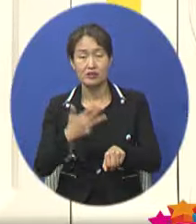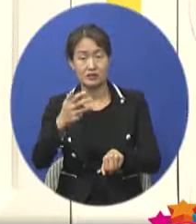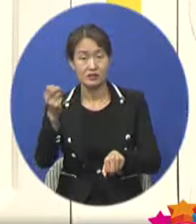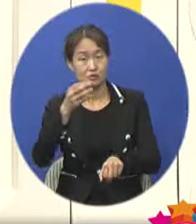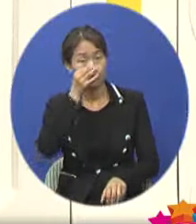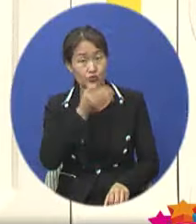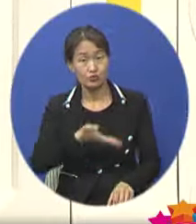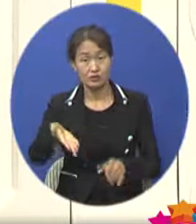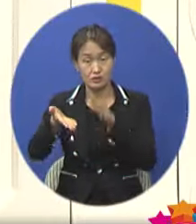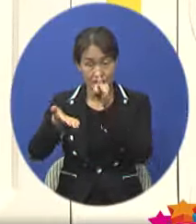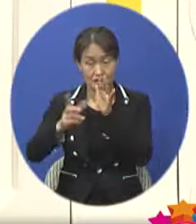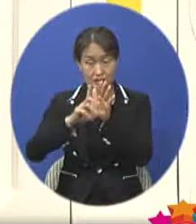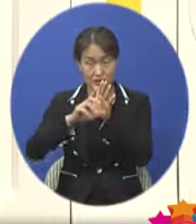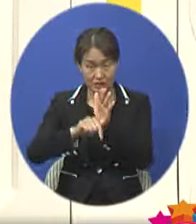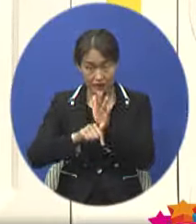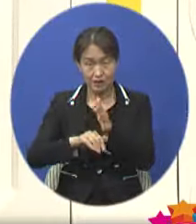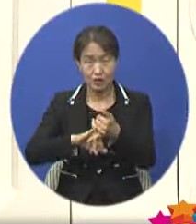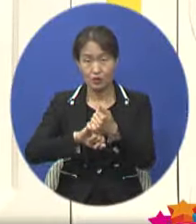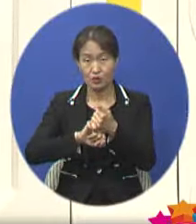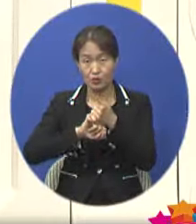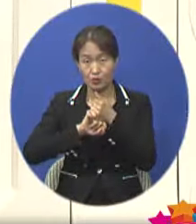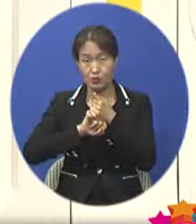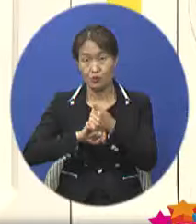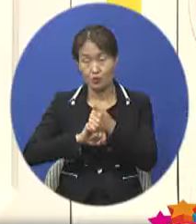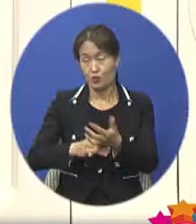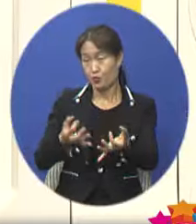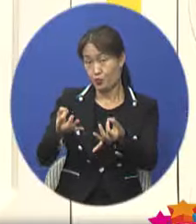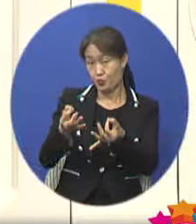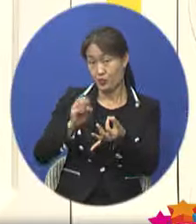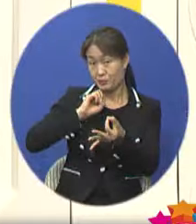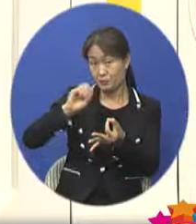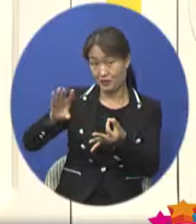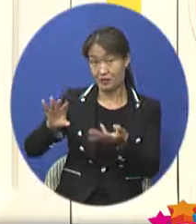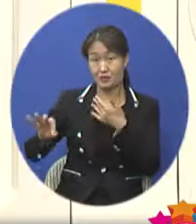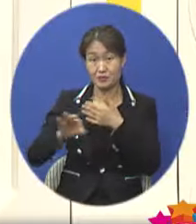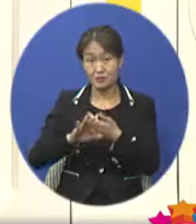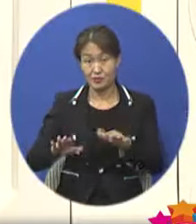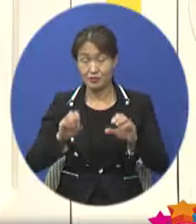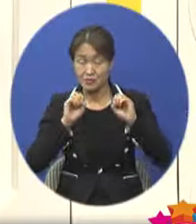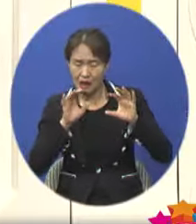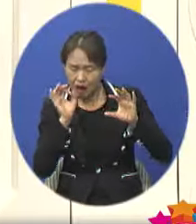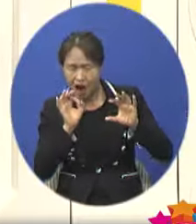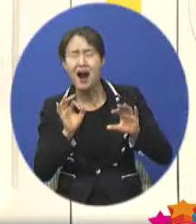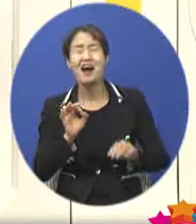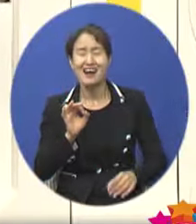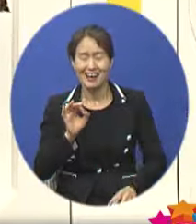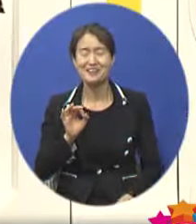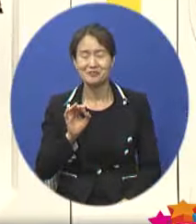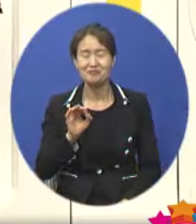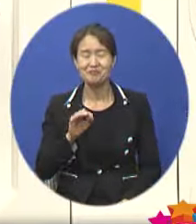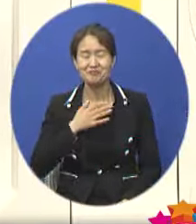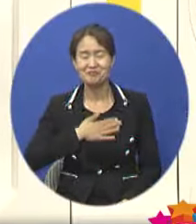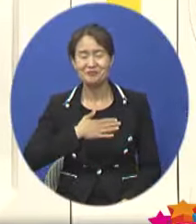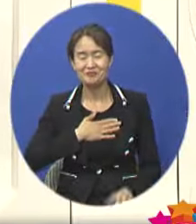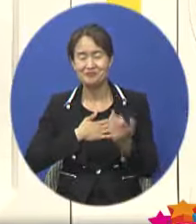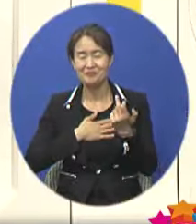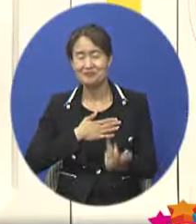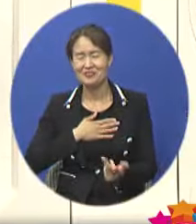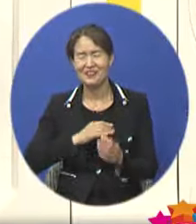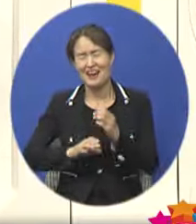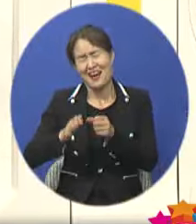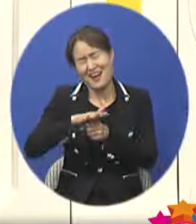예. 똑같이 그때 꼭 저 보시라고만 예. 하시면은 이 방송을 들으시고 이제 우리 아우 정말